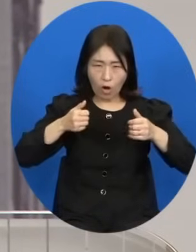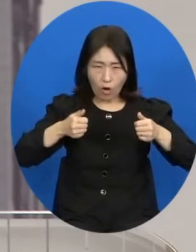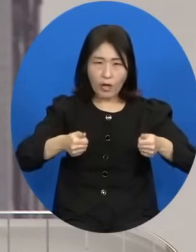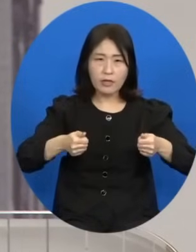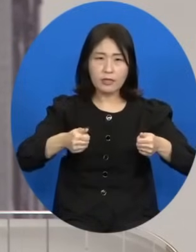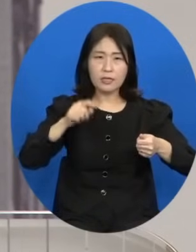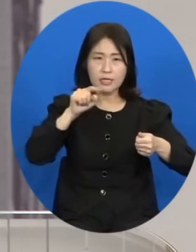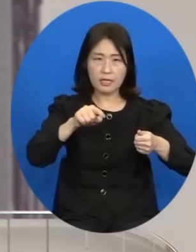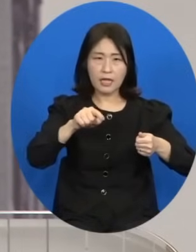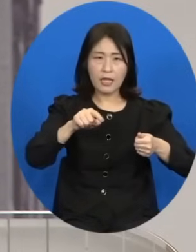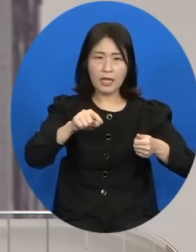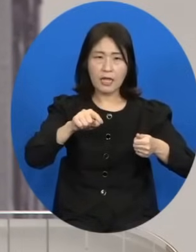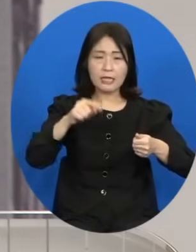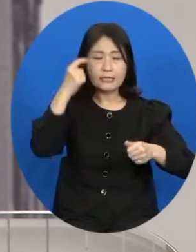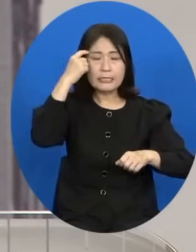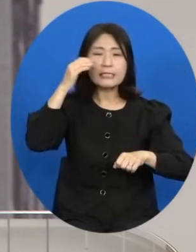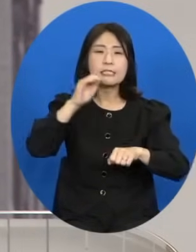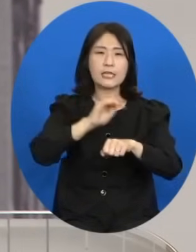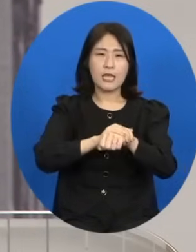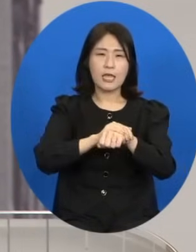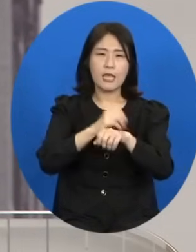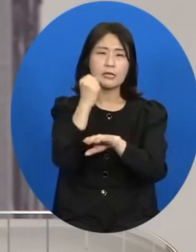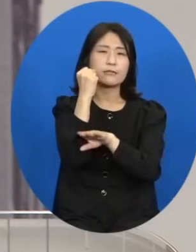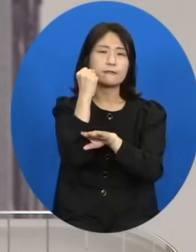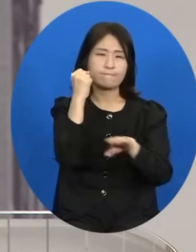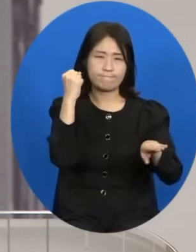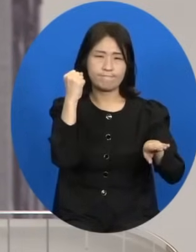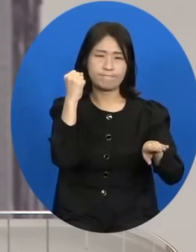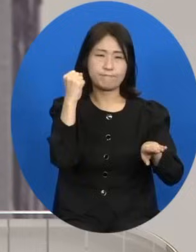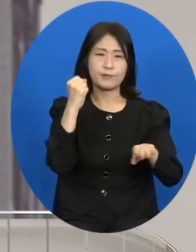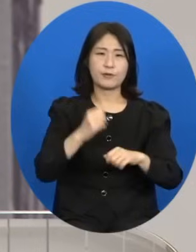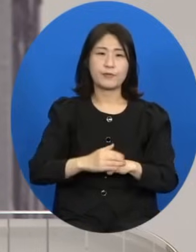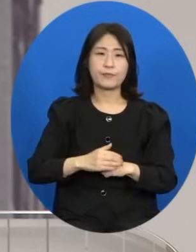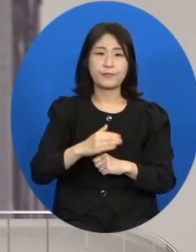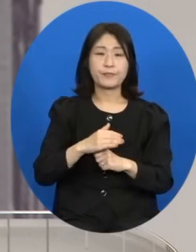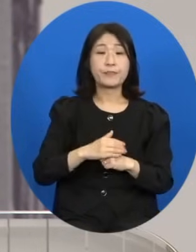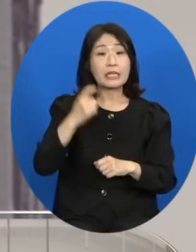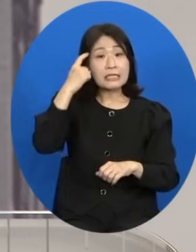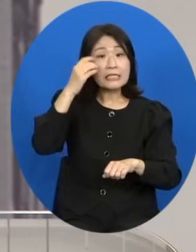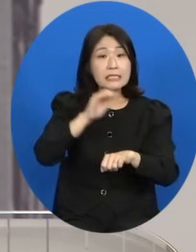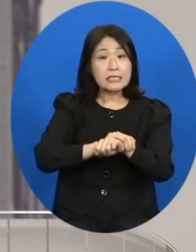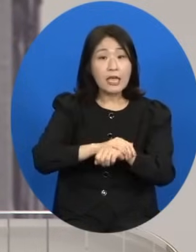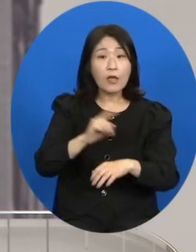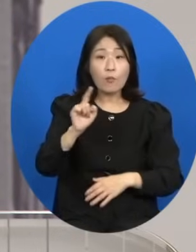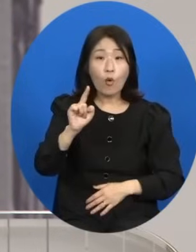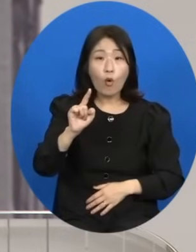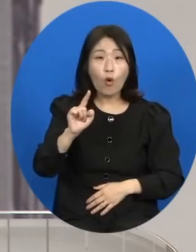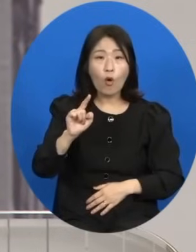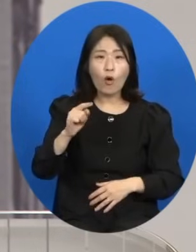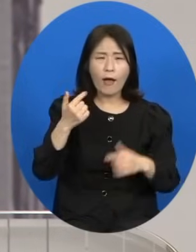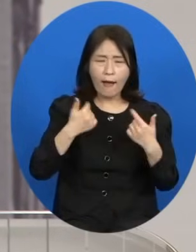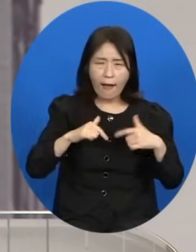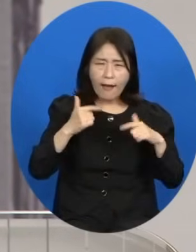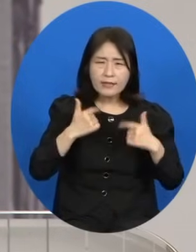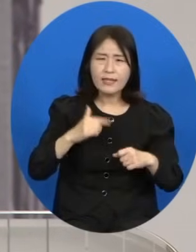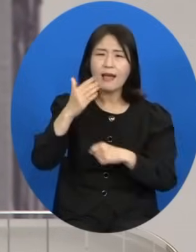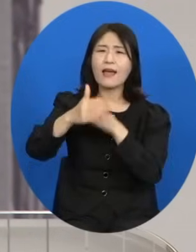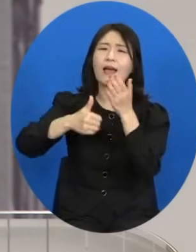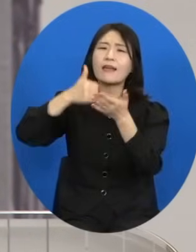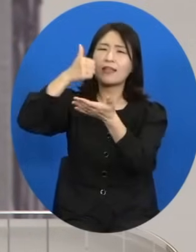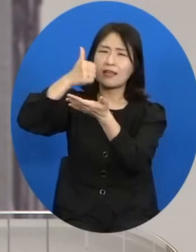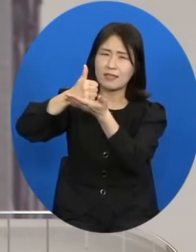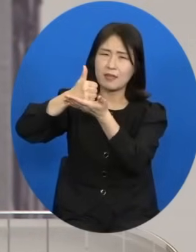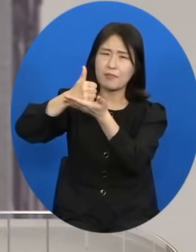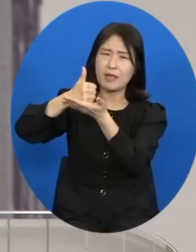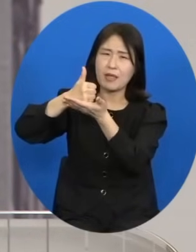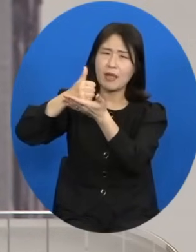근본이라이 지혜는 하나님을 두려워하고 하나님을 경외하고 매사의 범사 하나님을 인정할 때에 그분께 물을